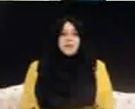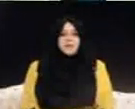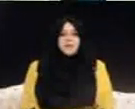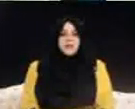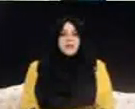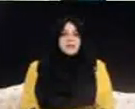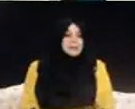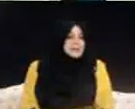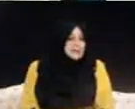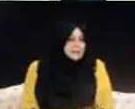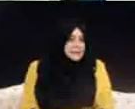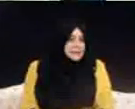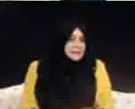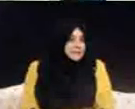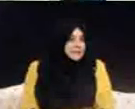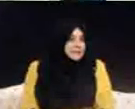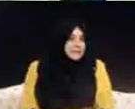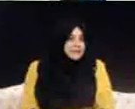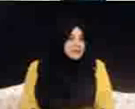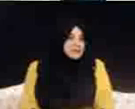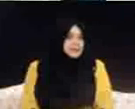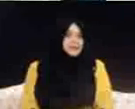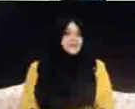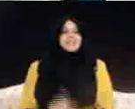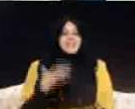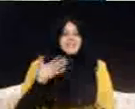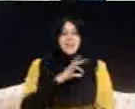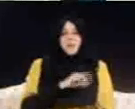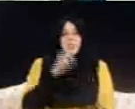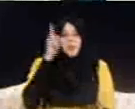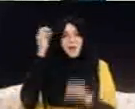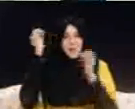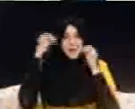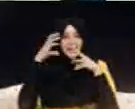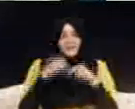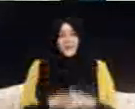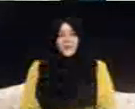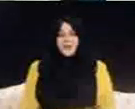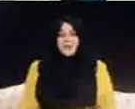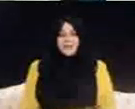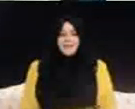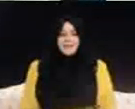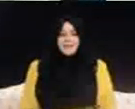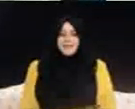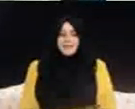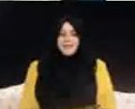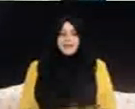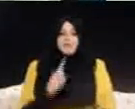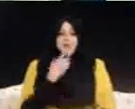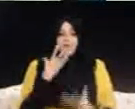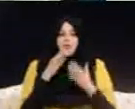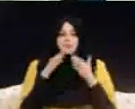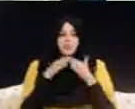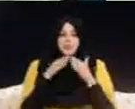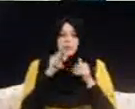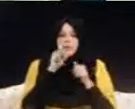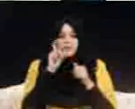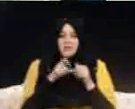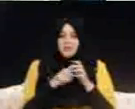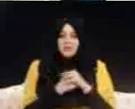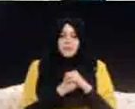فهيمة. أنا معك أخويا. السلام عليكم. وعليكم السلام ورحمة الله وبركاته. حبيت نطرح على الشيخ هذاك،